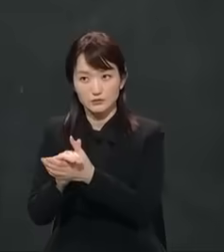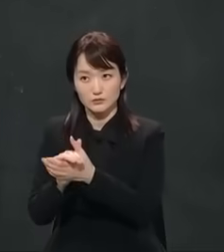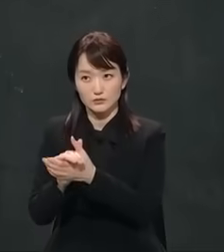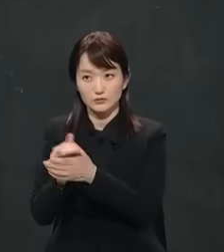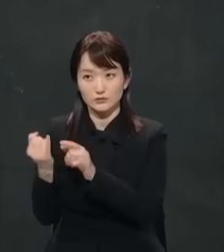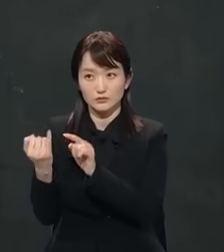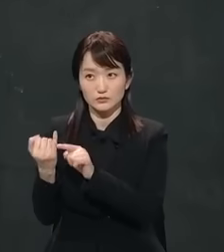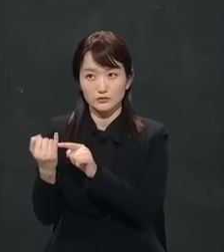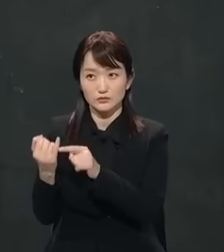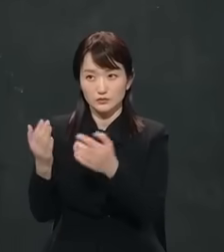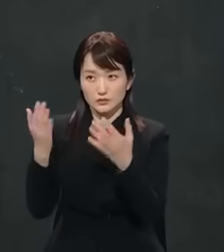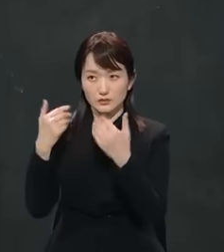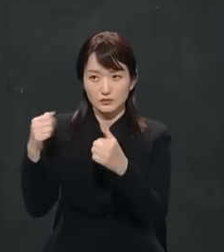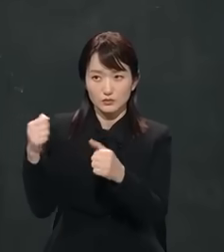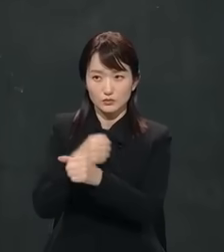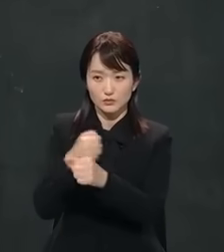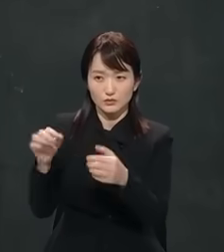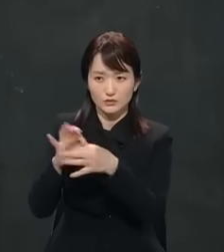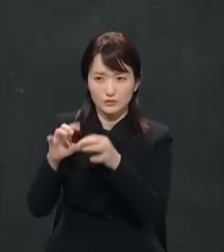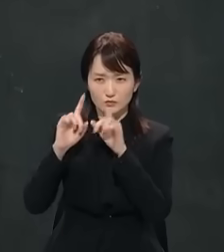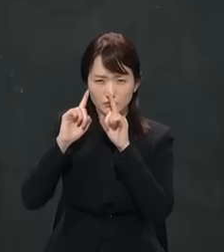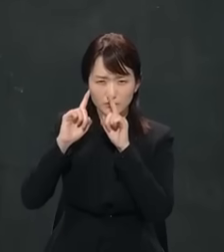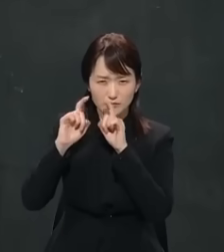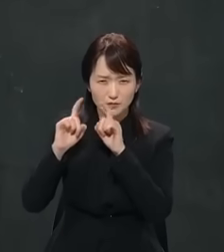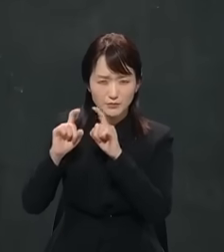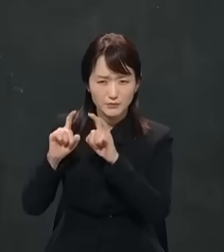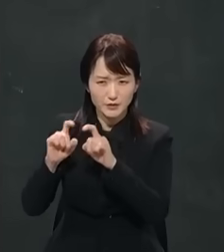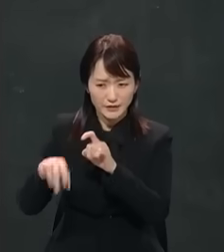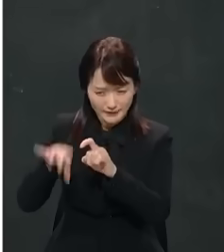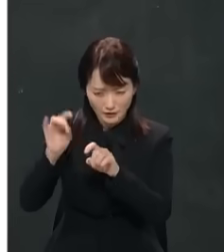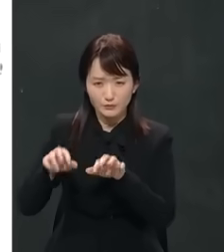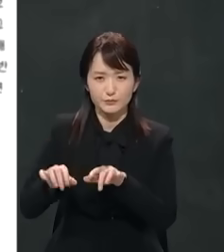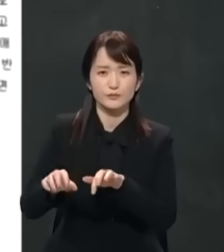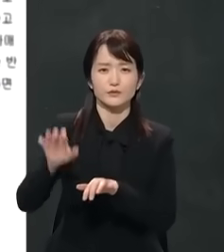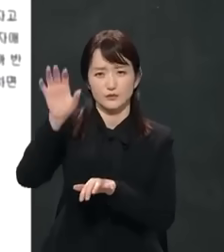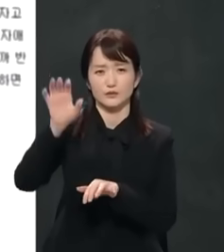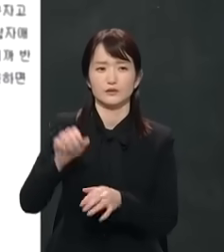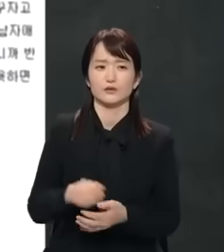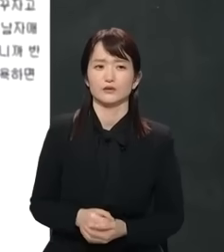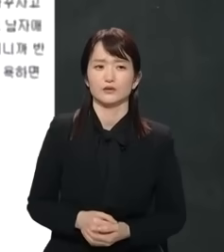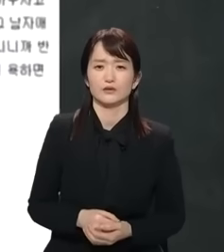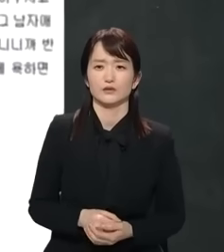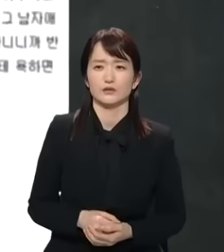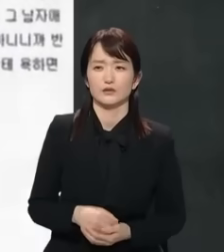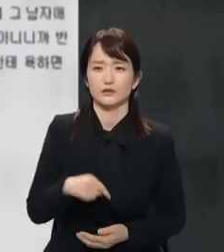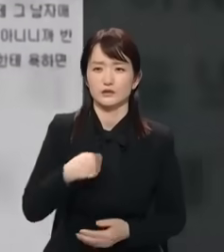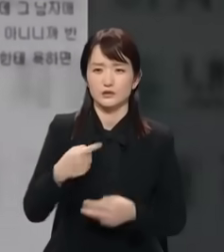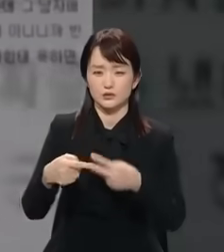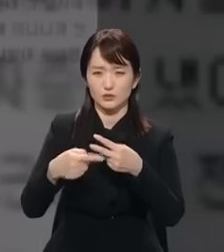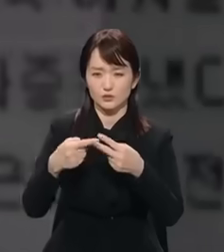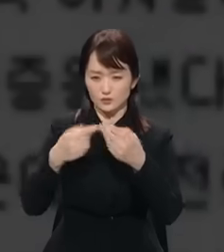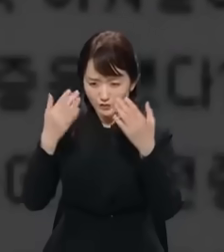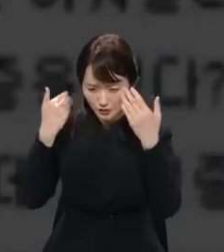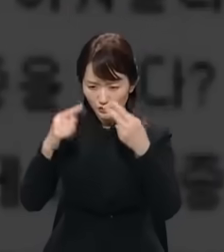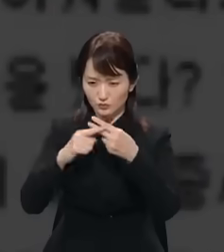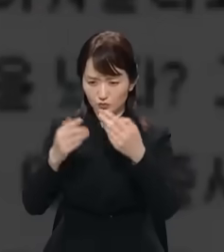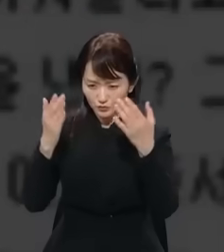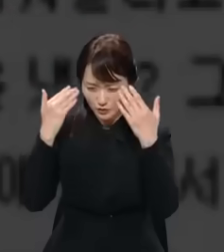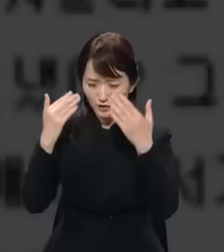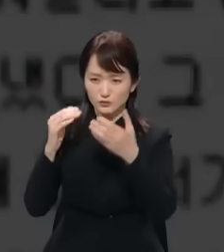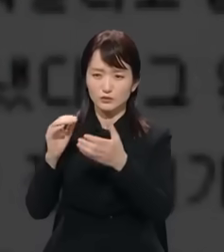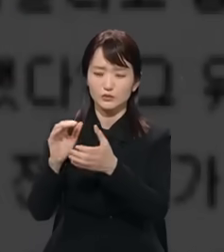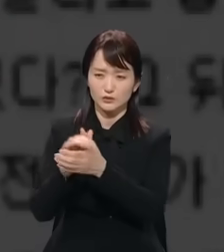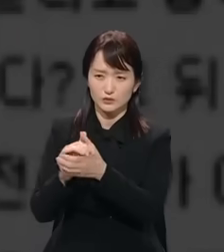학교 폭력과 연관해서 의혹을 폭로하는 거이 이제 최초로 올라왔고요 어 자기는 이제 초등학교 중학교 동창인데이